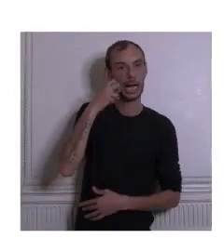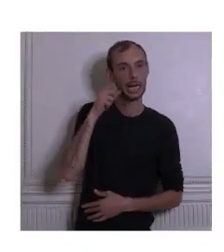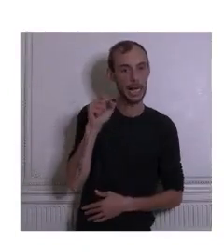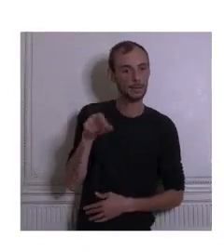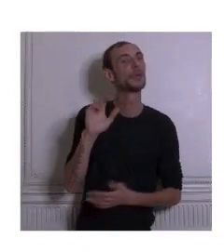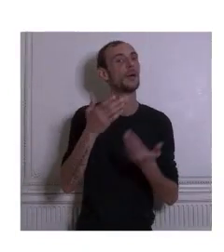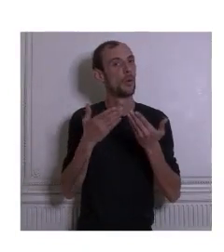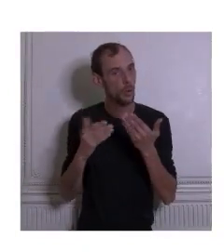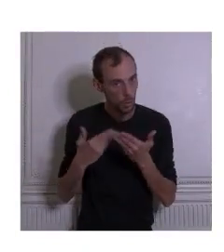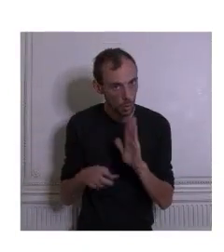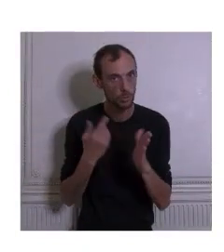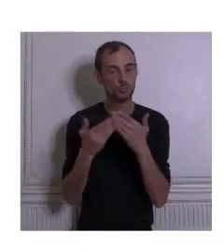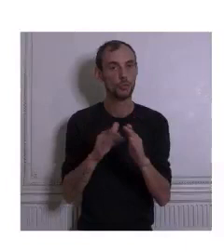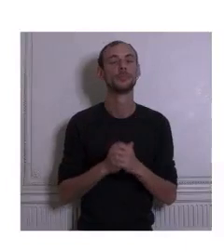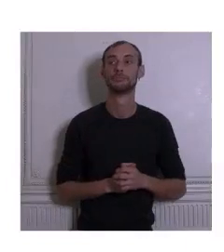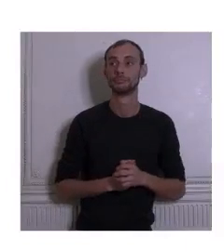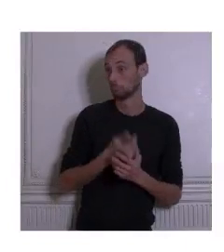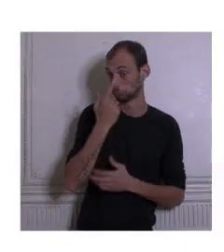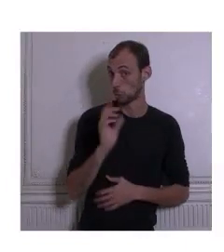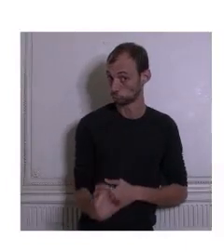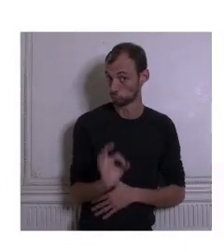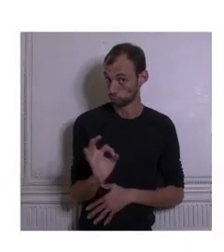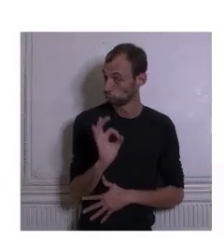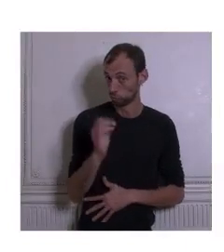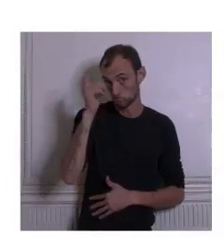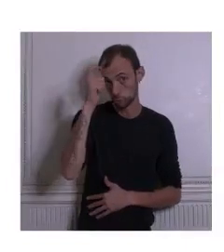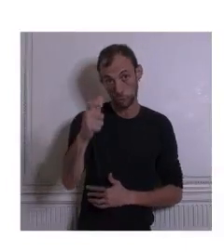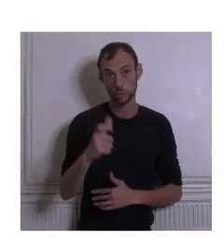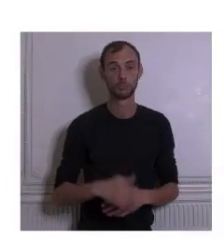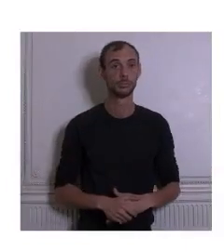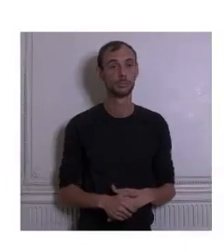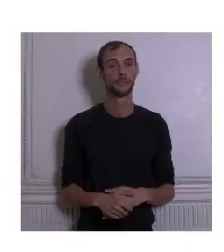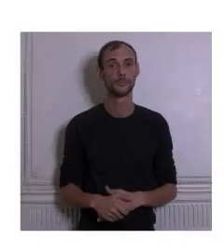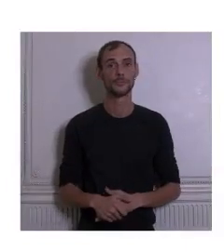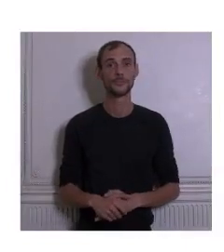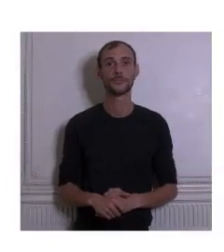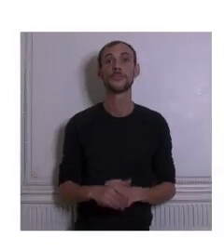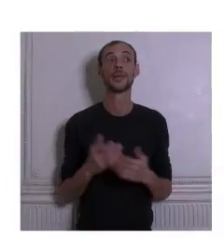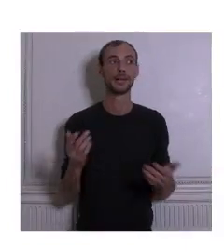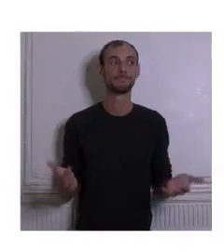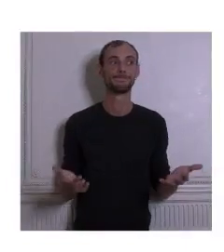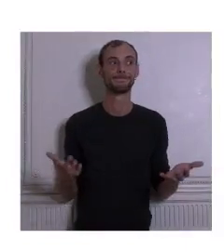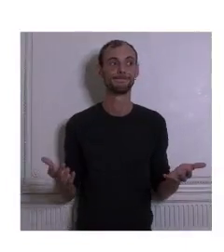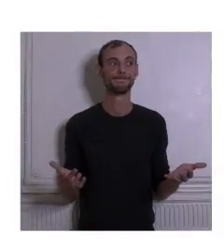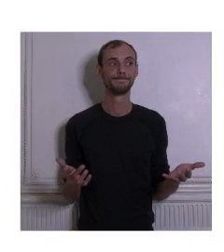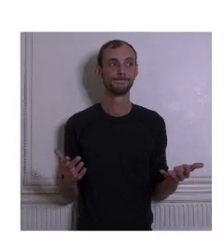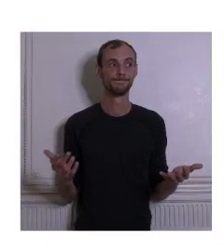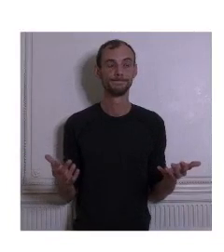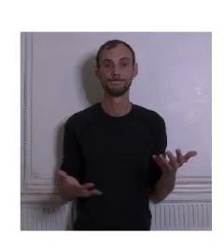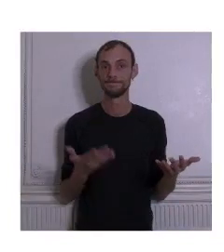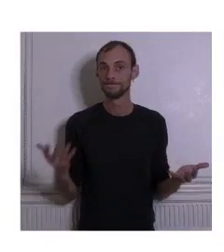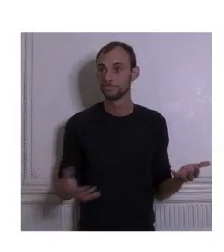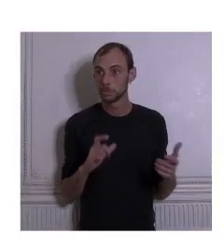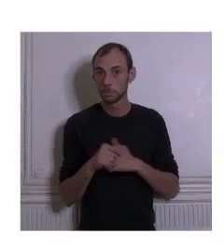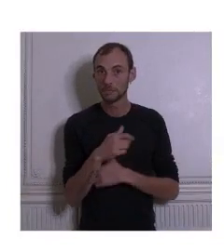lieu actuellement à la gare de la Médocine et pour lequel notre collègue François Gestin est excusé puisqu'il y participe, il y a à peu près une cinquantaine de personnes. Me dit-on, c'est un vœu qui a fait